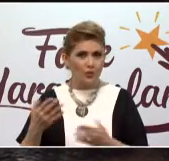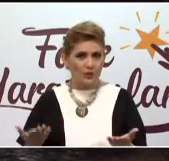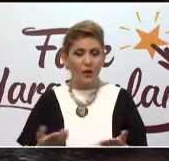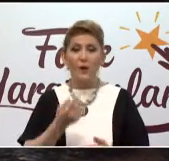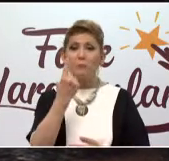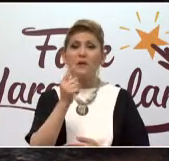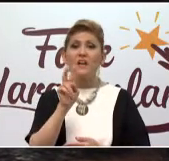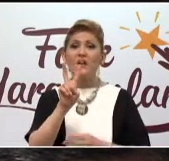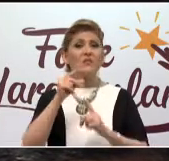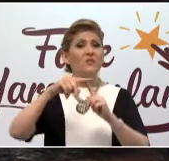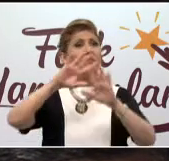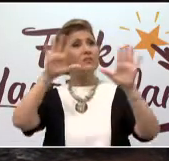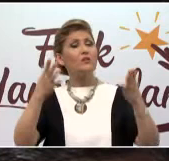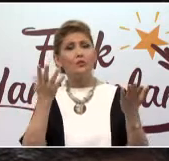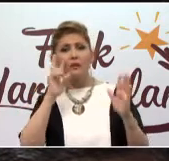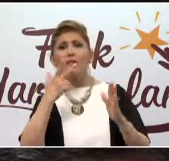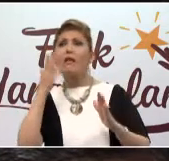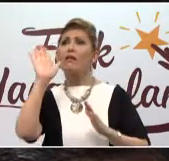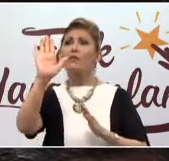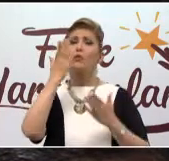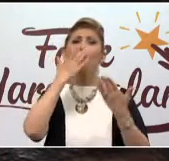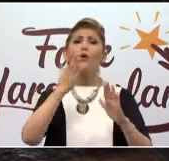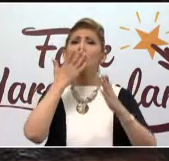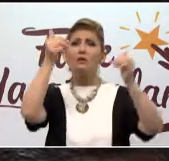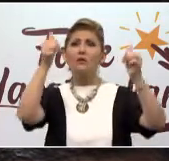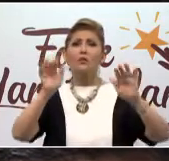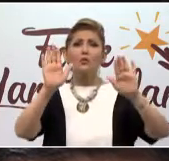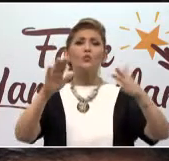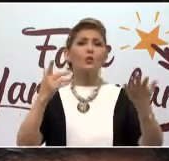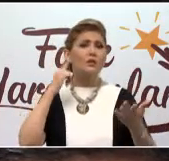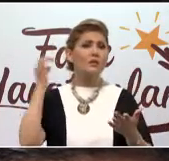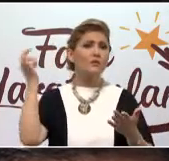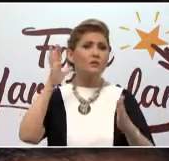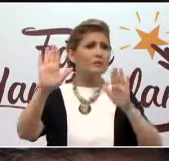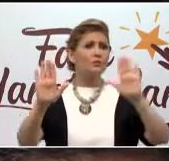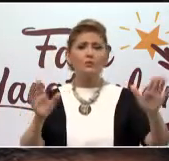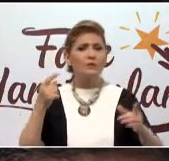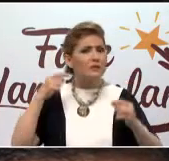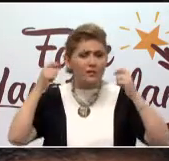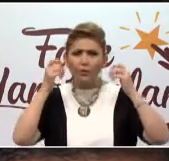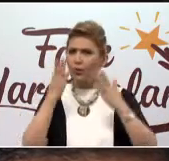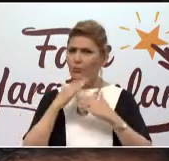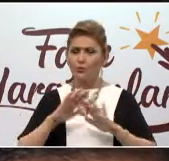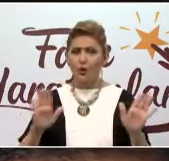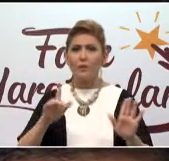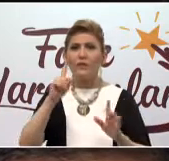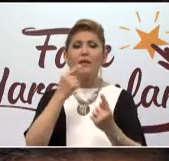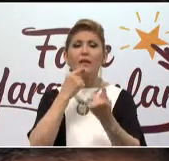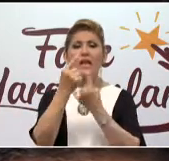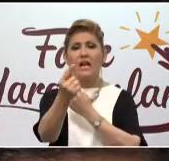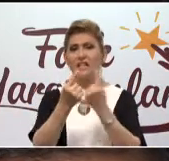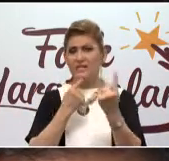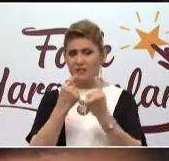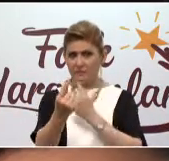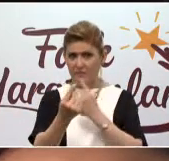bir vitrin yok, etiket yok, bilgi panoları yok, işitsel sistemler yok. Sadece iletişimi baz